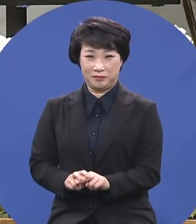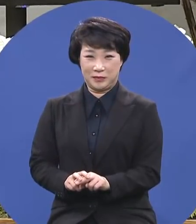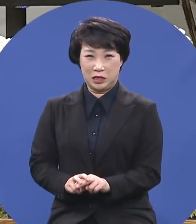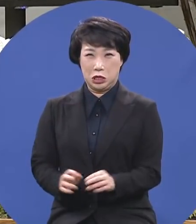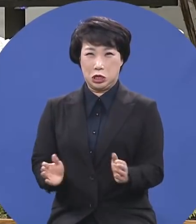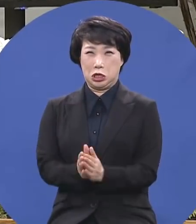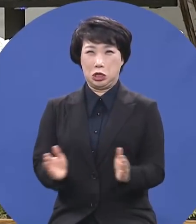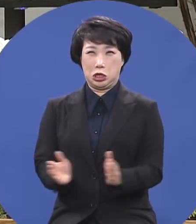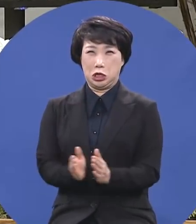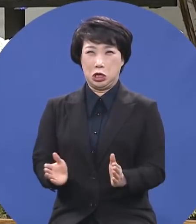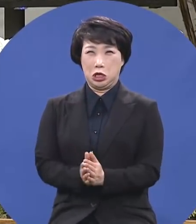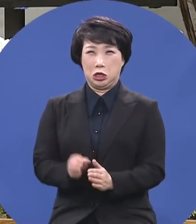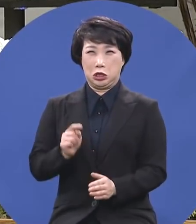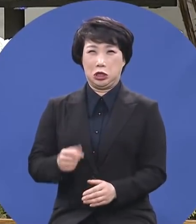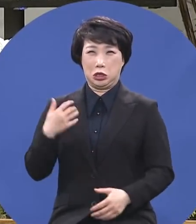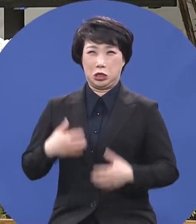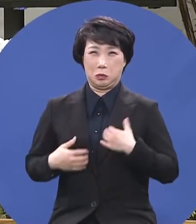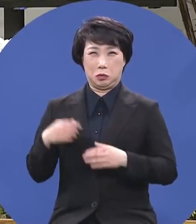이 기쁜 소식을